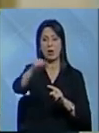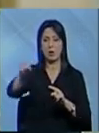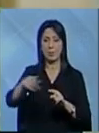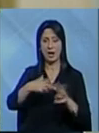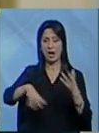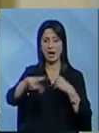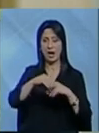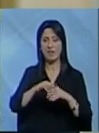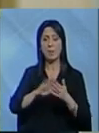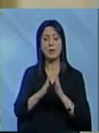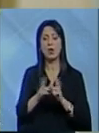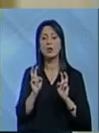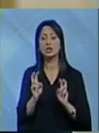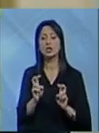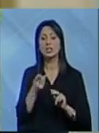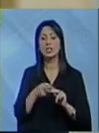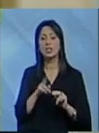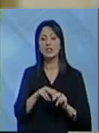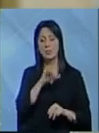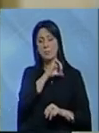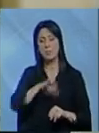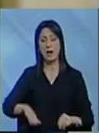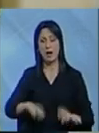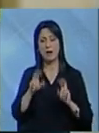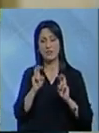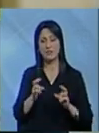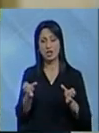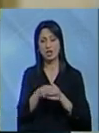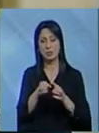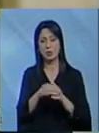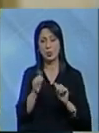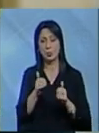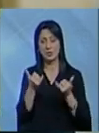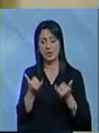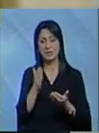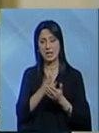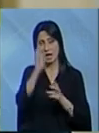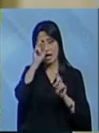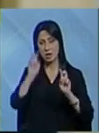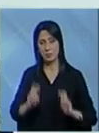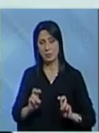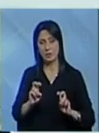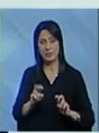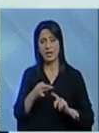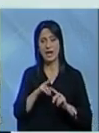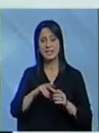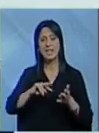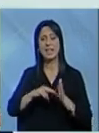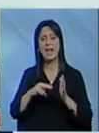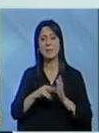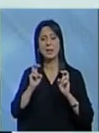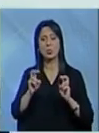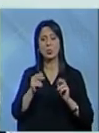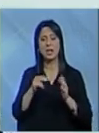და ეს ყველაფერი განპირობებულია იმ მაფიოზური დაჯგუფებით, რომელიც დღეს არის ხელისუფლებაში. ეს არის გეგმიური